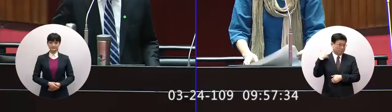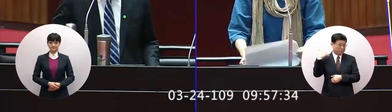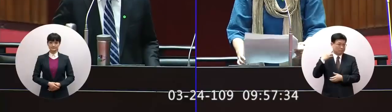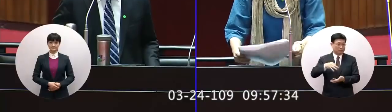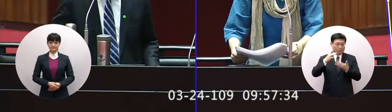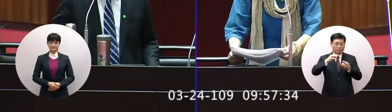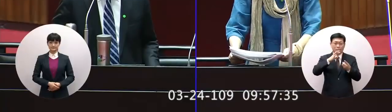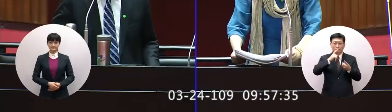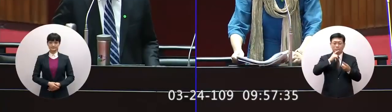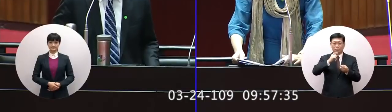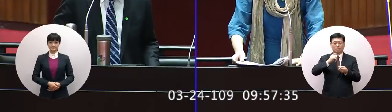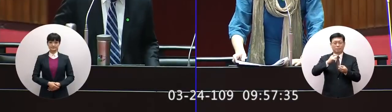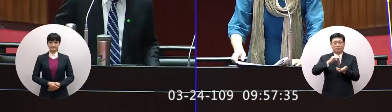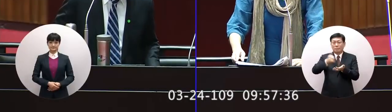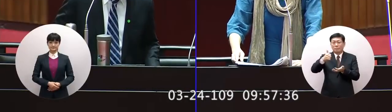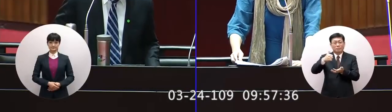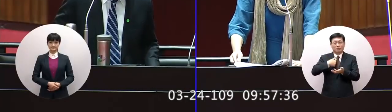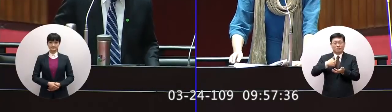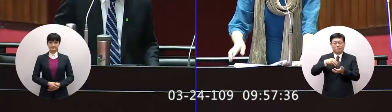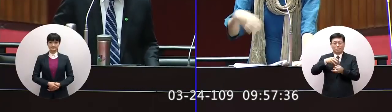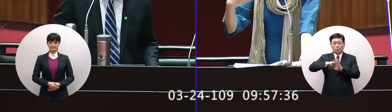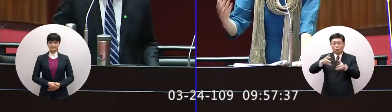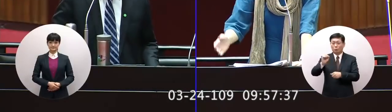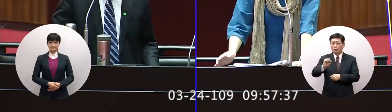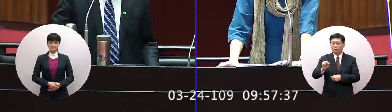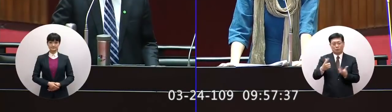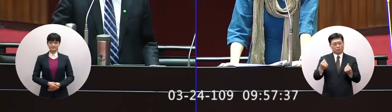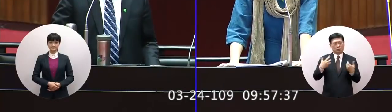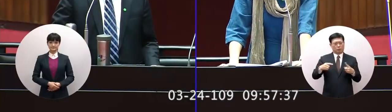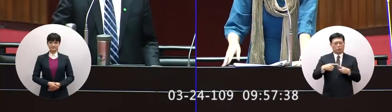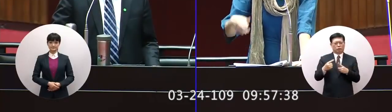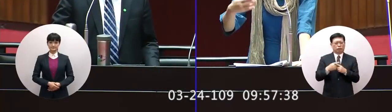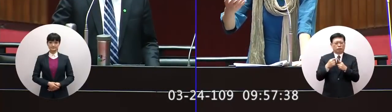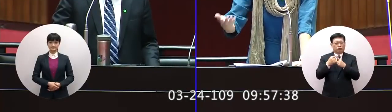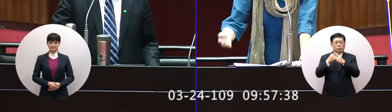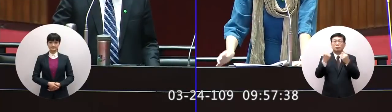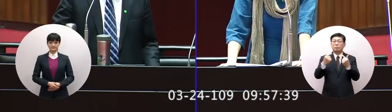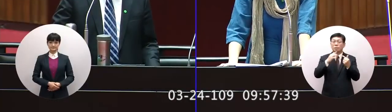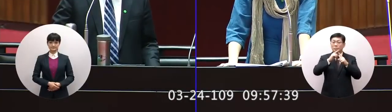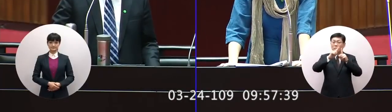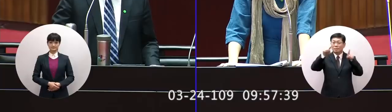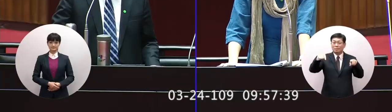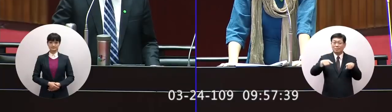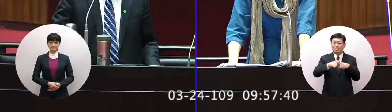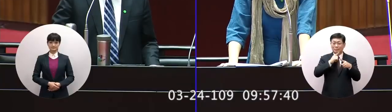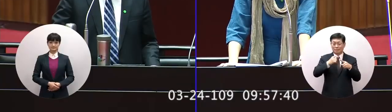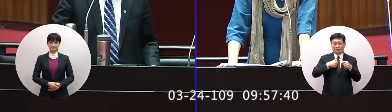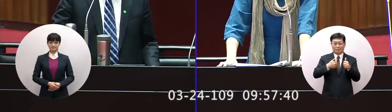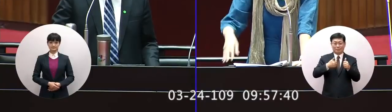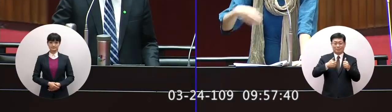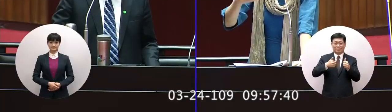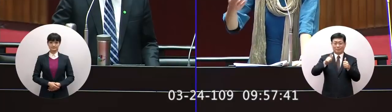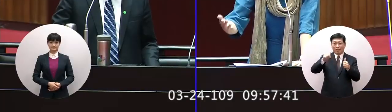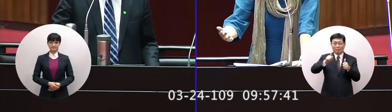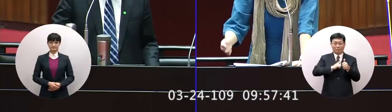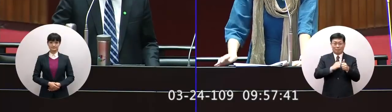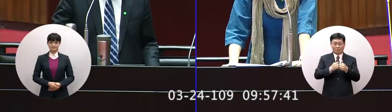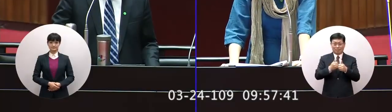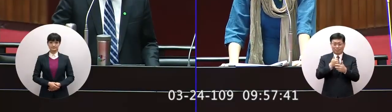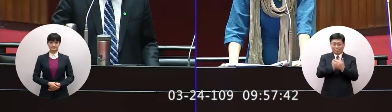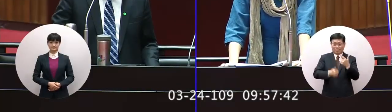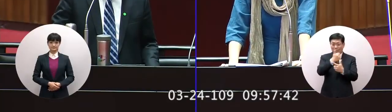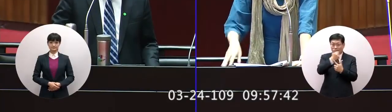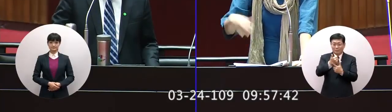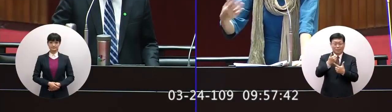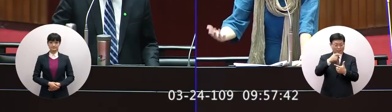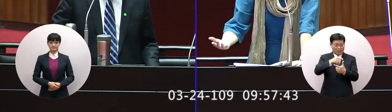就说医师人员禁止出国嘛，好，所以呢，这也引起了很多的讨论，包括张善纯医师他的两位公子，一个本来要去的，后